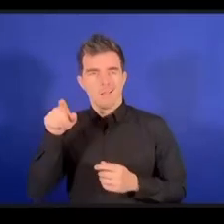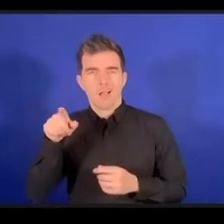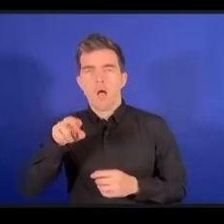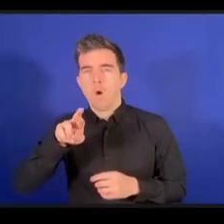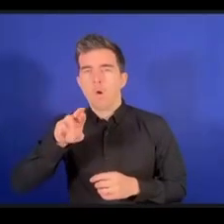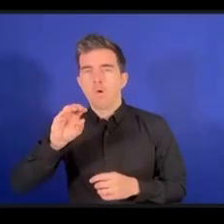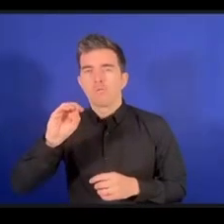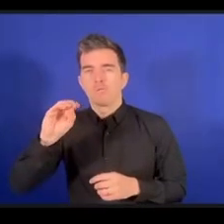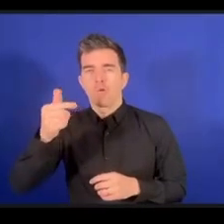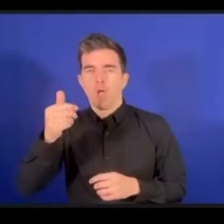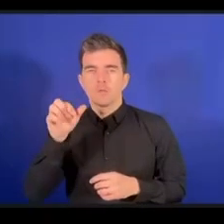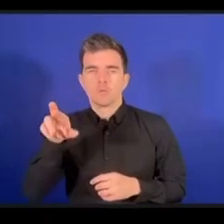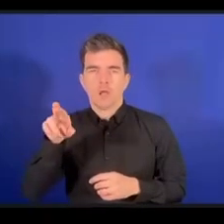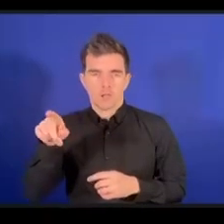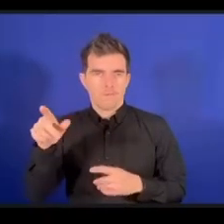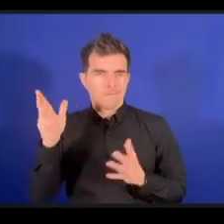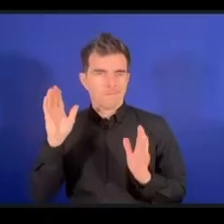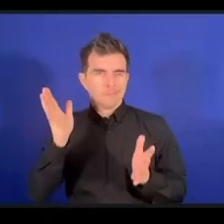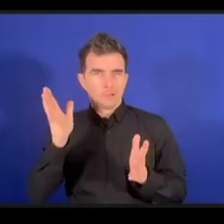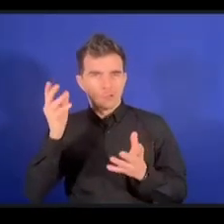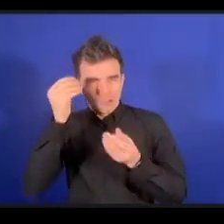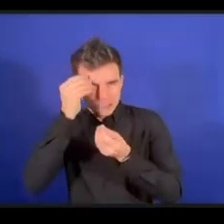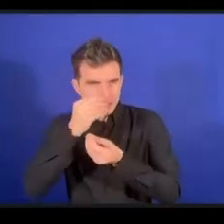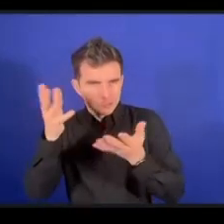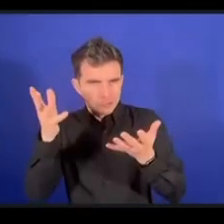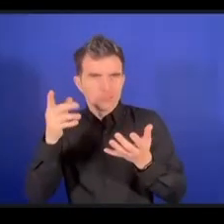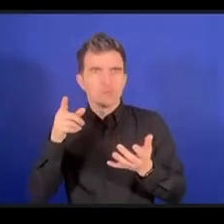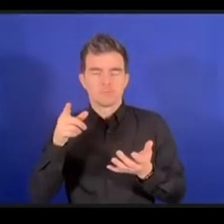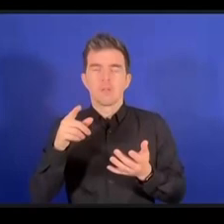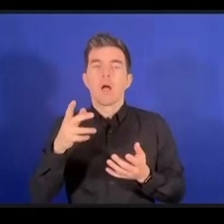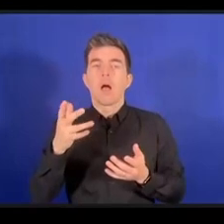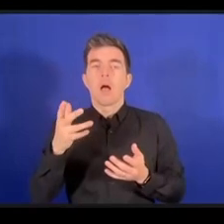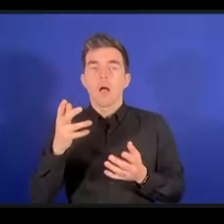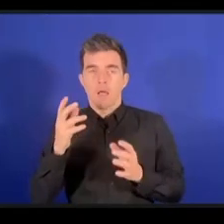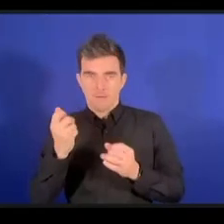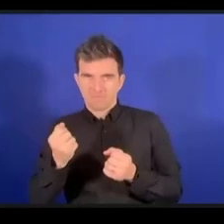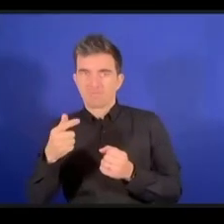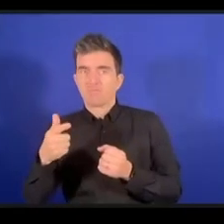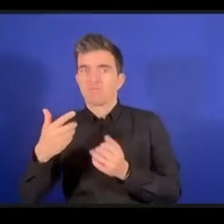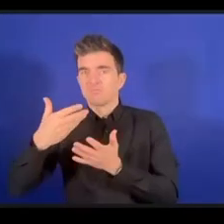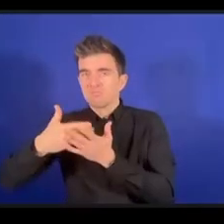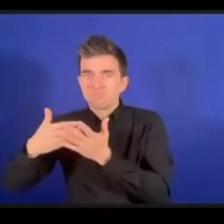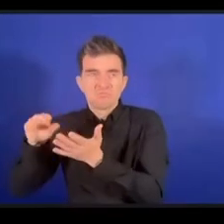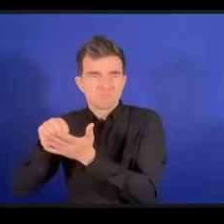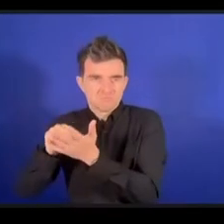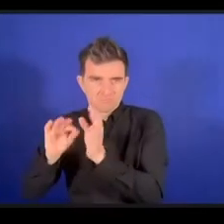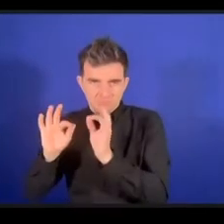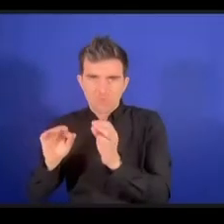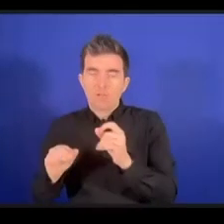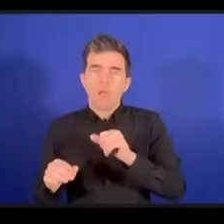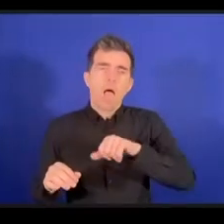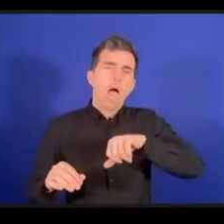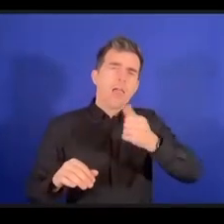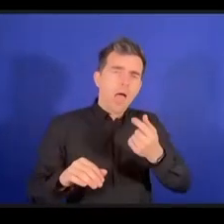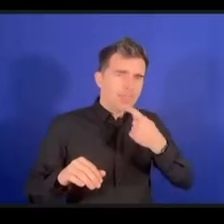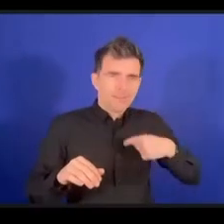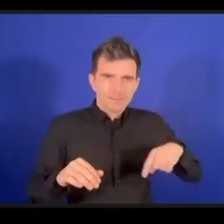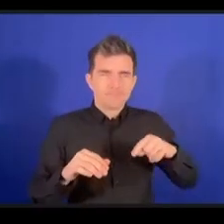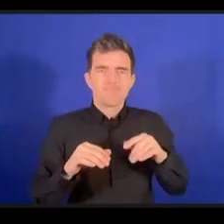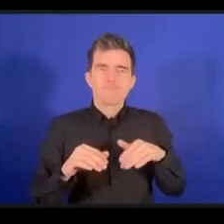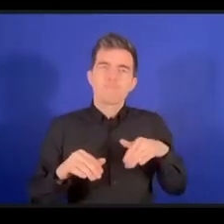而有一些呢，主要是做宣传，比如说关于公共的